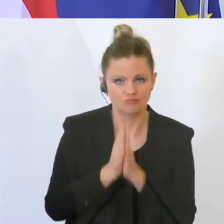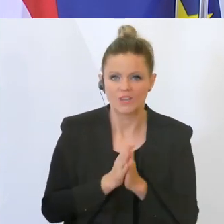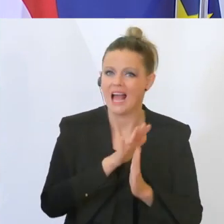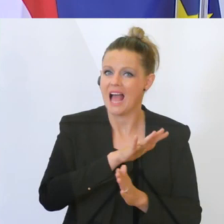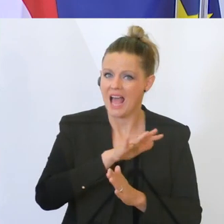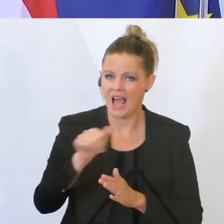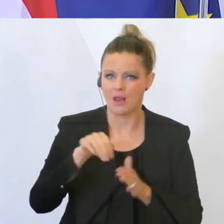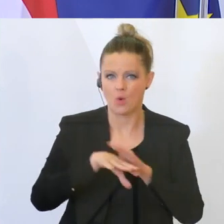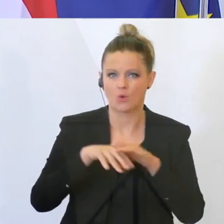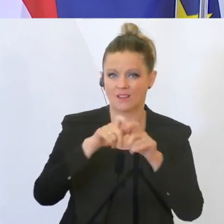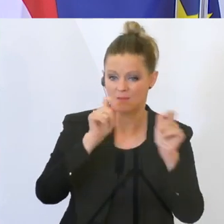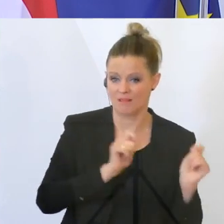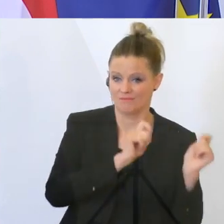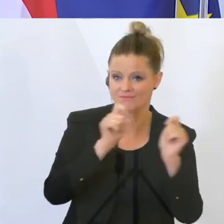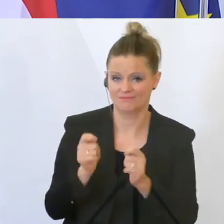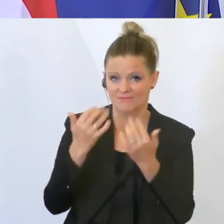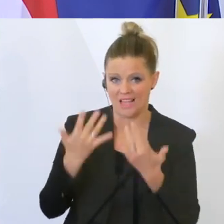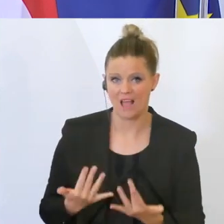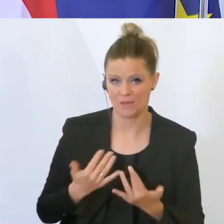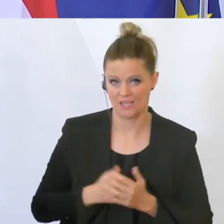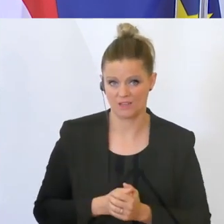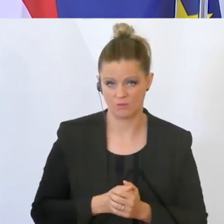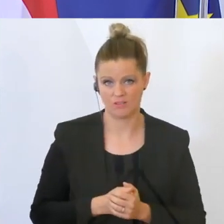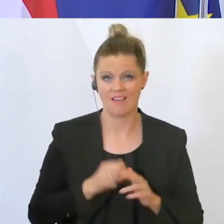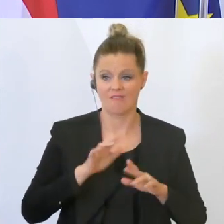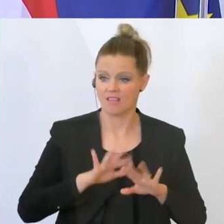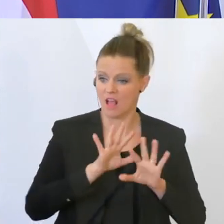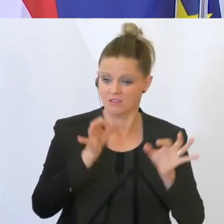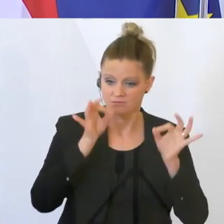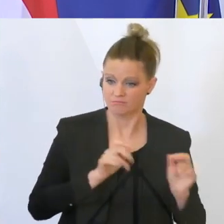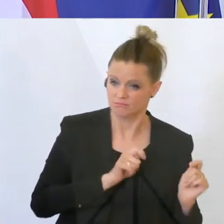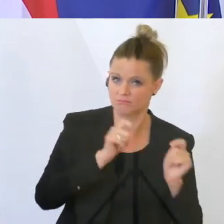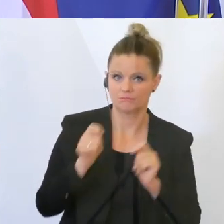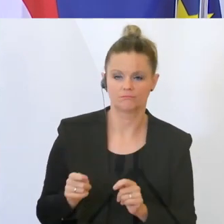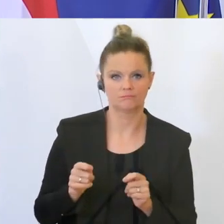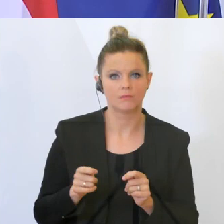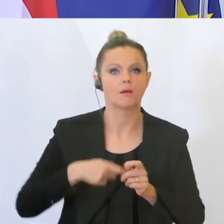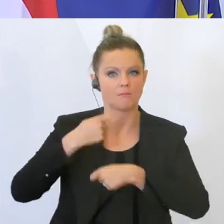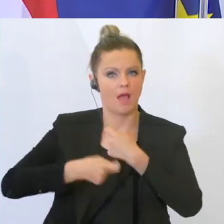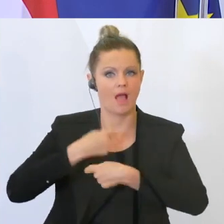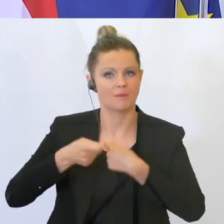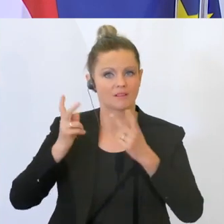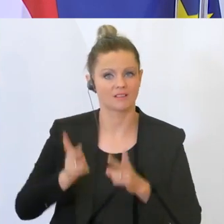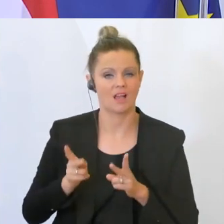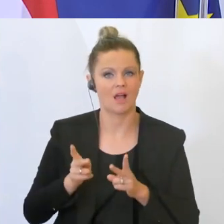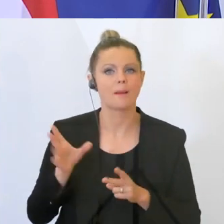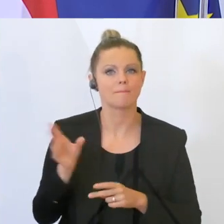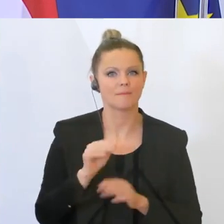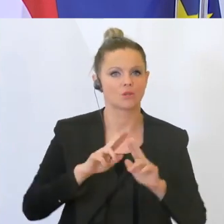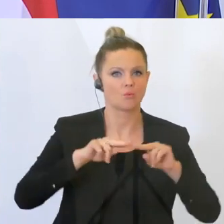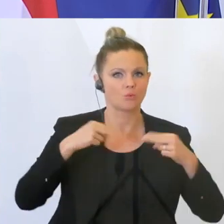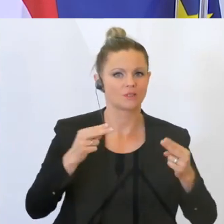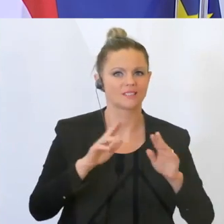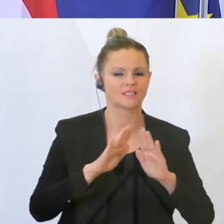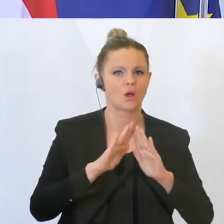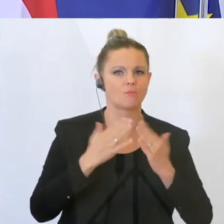auch hier die Abrechnungen einzureichen. Die werden bei korrekter Einreichung bearbeitet. Gemeinsam mit der Bundesbuchhaltungsagentur fließt